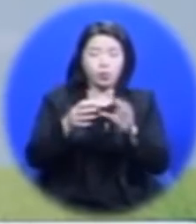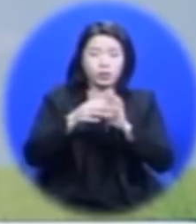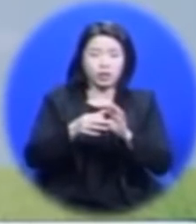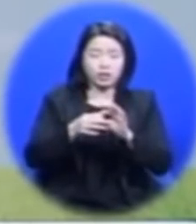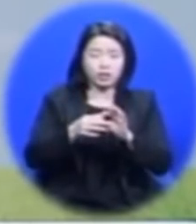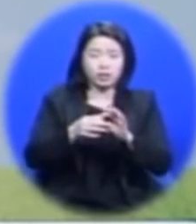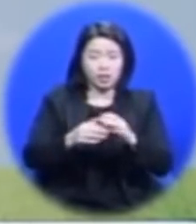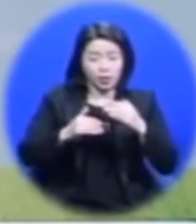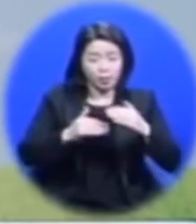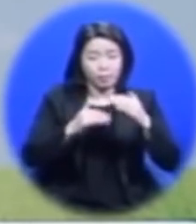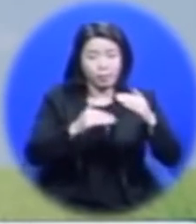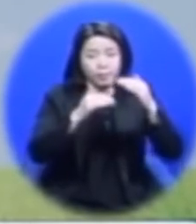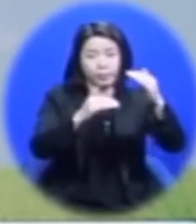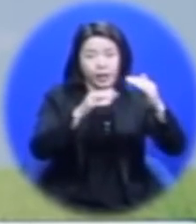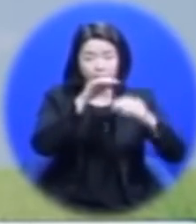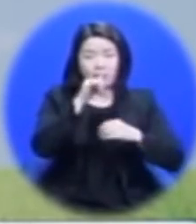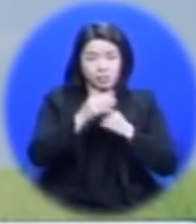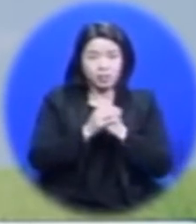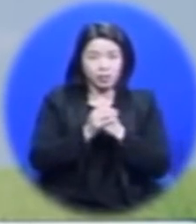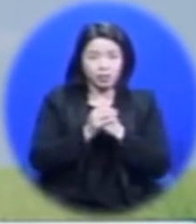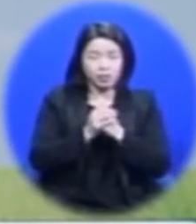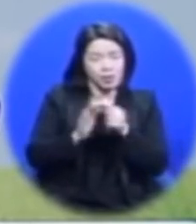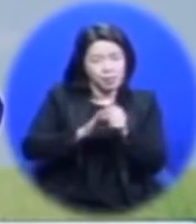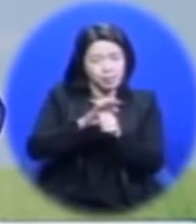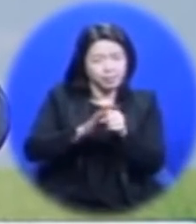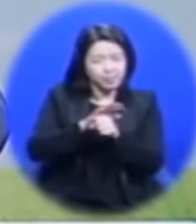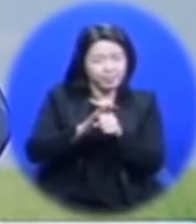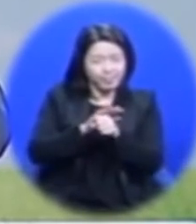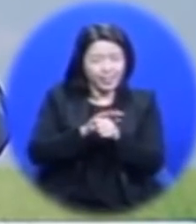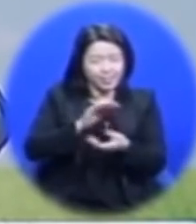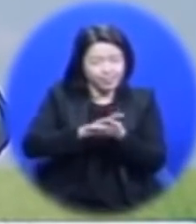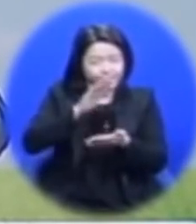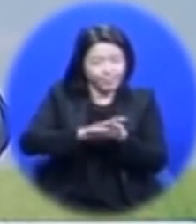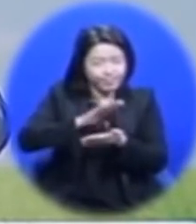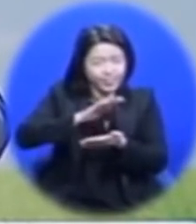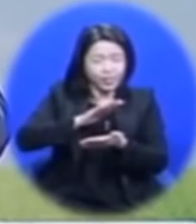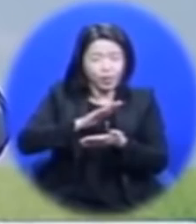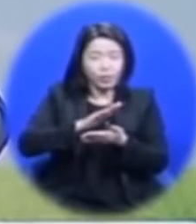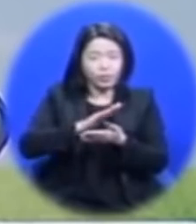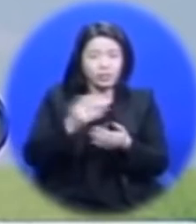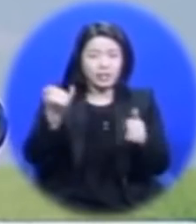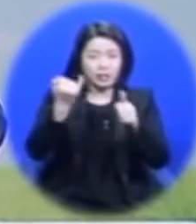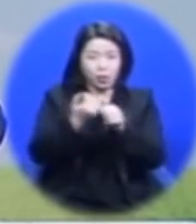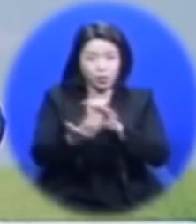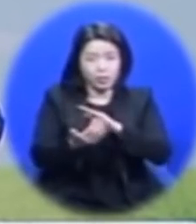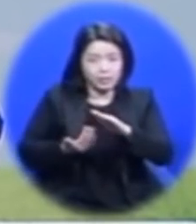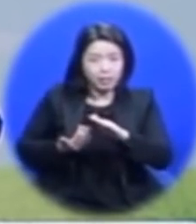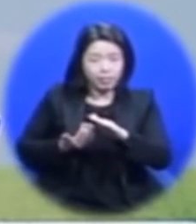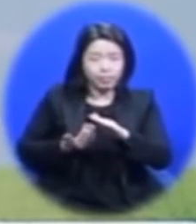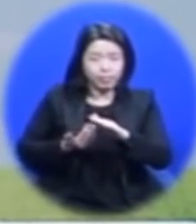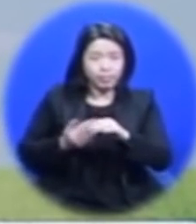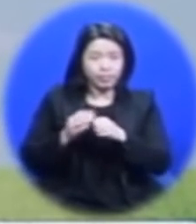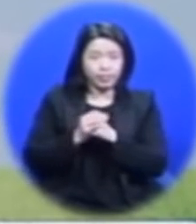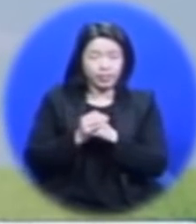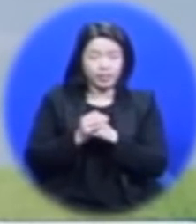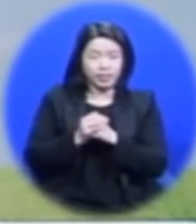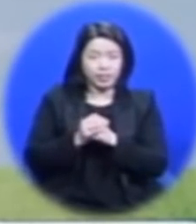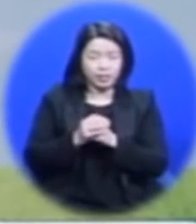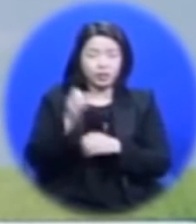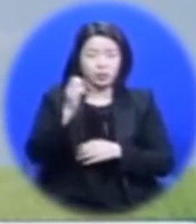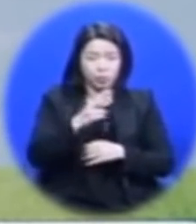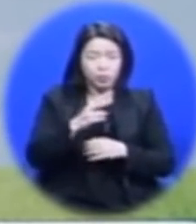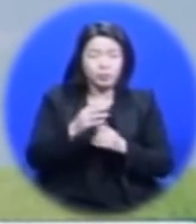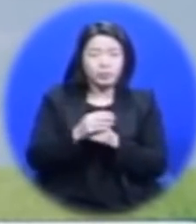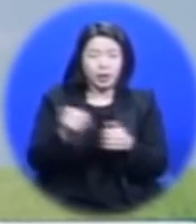여러 단계가 있습니다. 막 사랑에 절절 끓던 결혼하기 전, 이제 결혼하고 신혼